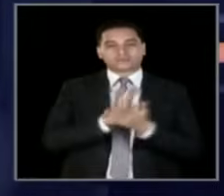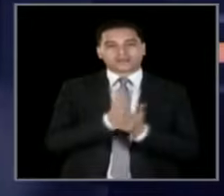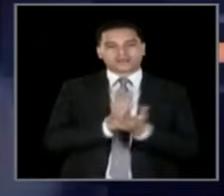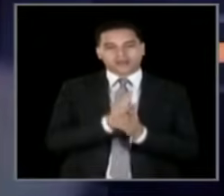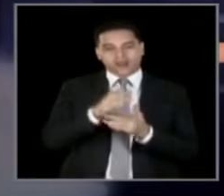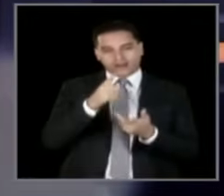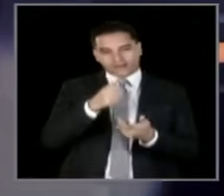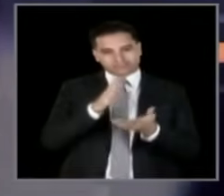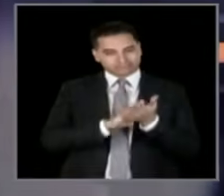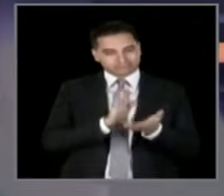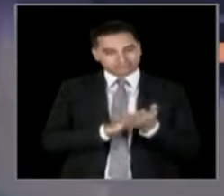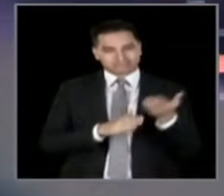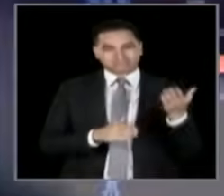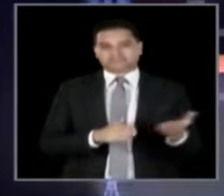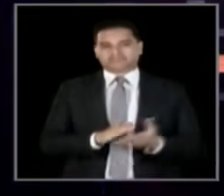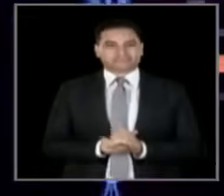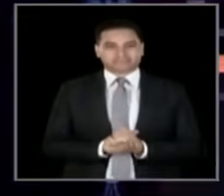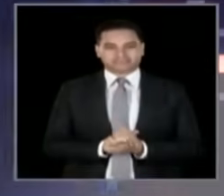الغربية.